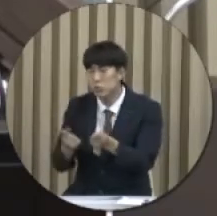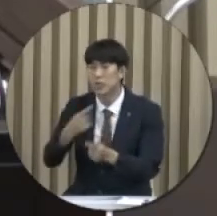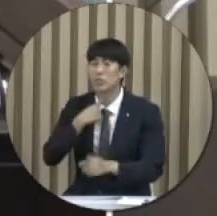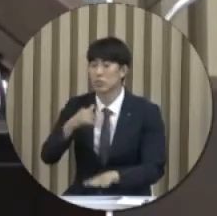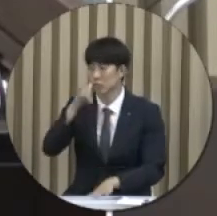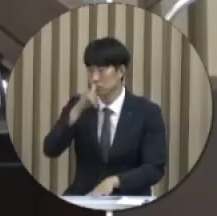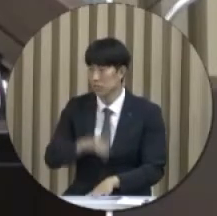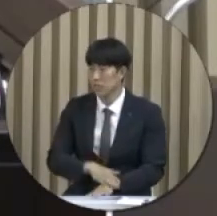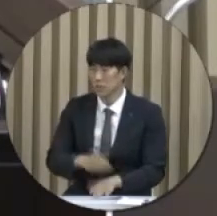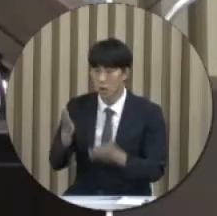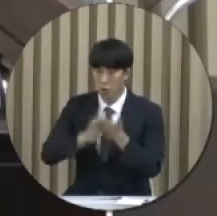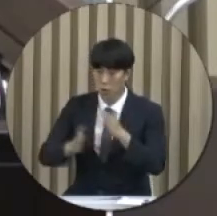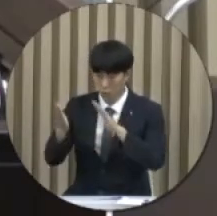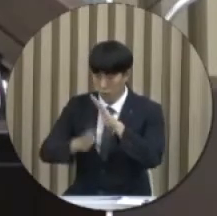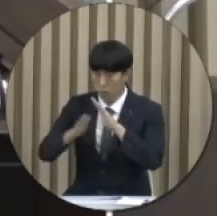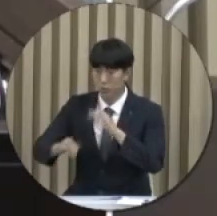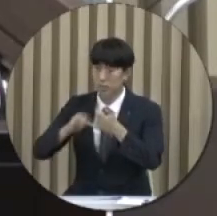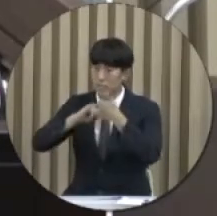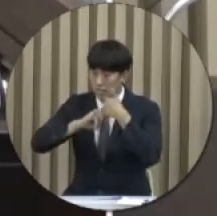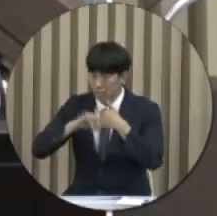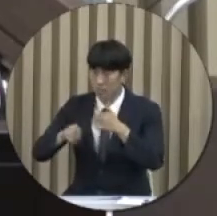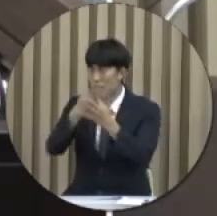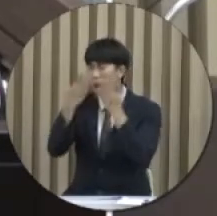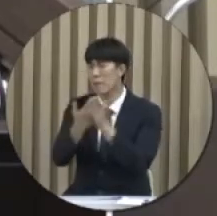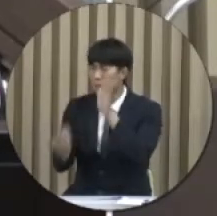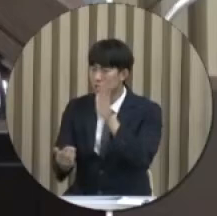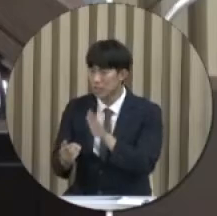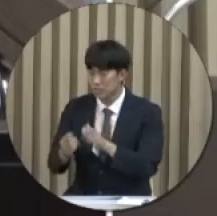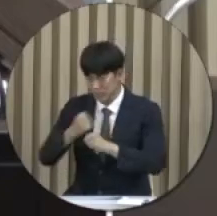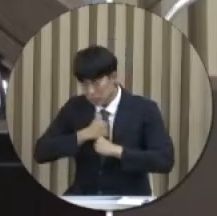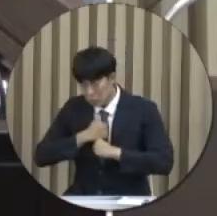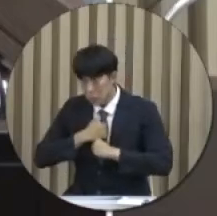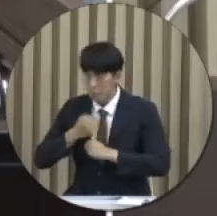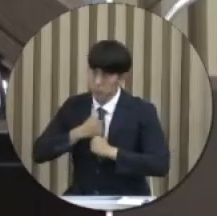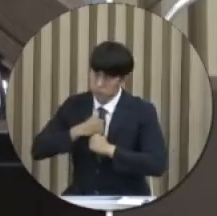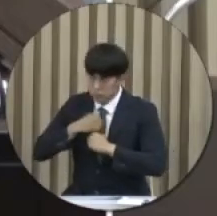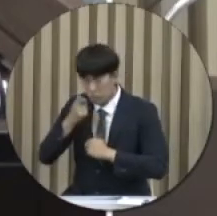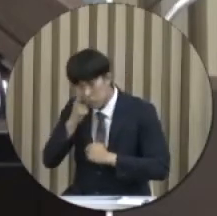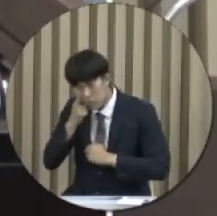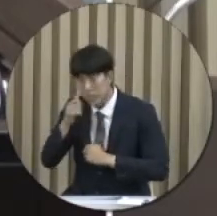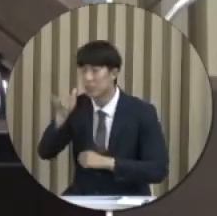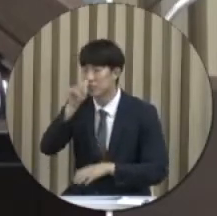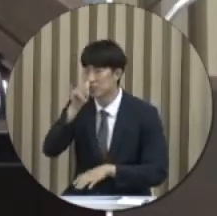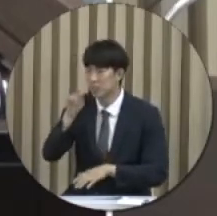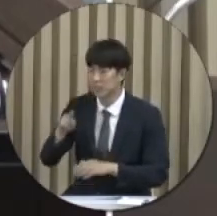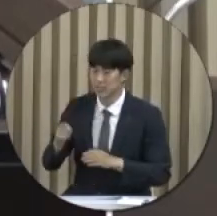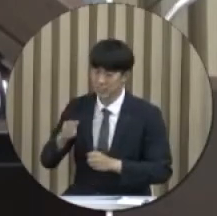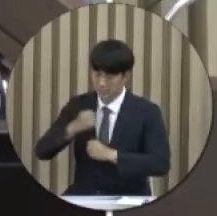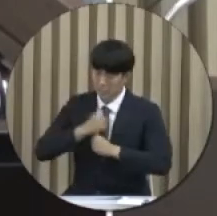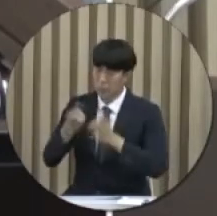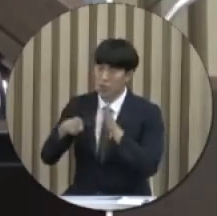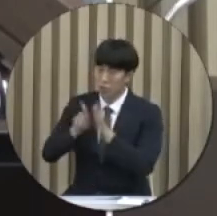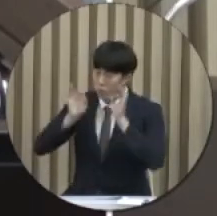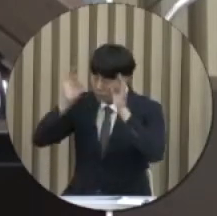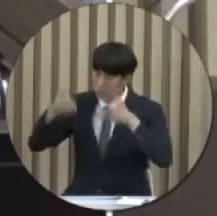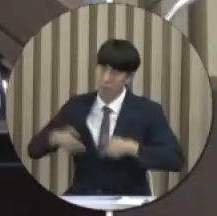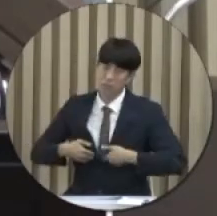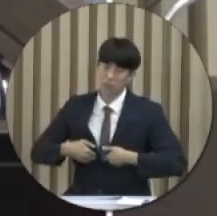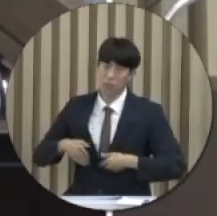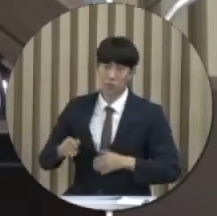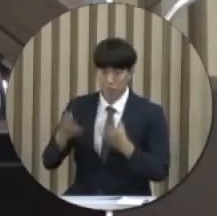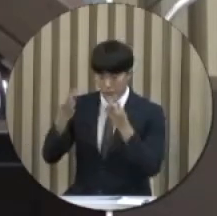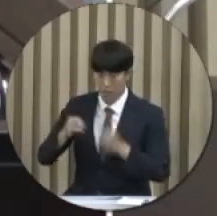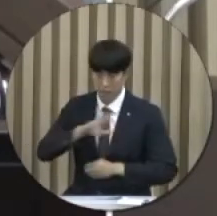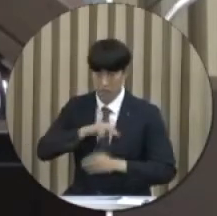그건 공약을 하다 보면 다 지킬 수도 있고 못 지킬 수도 있어요. 그 지키려는 노력이 필요한 거고요. 여기 많은